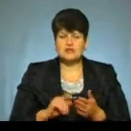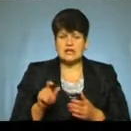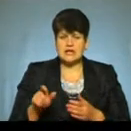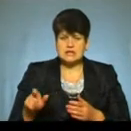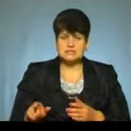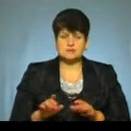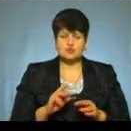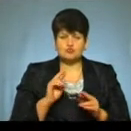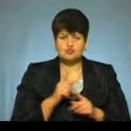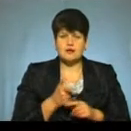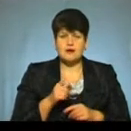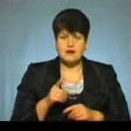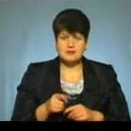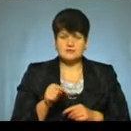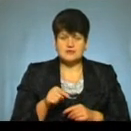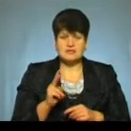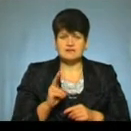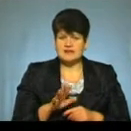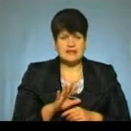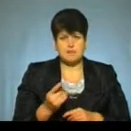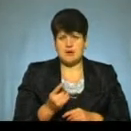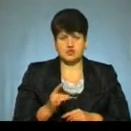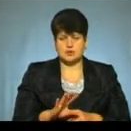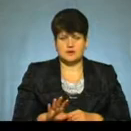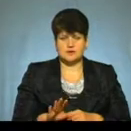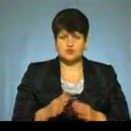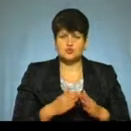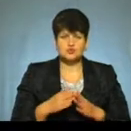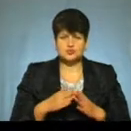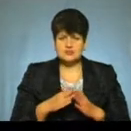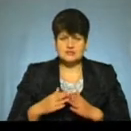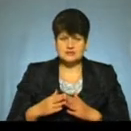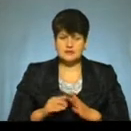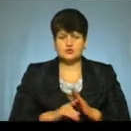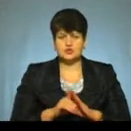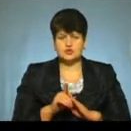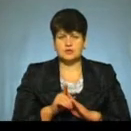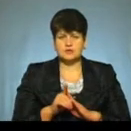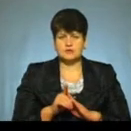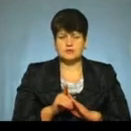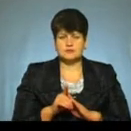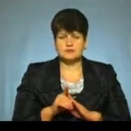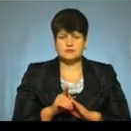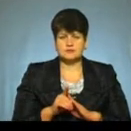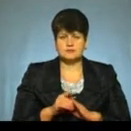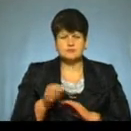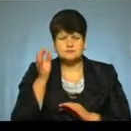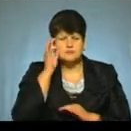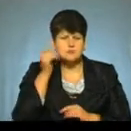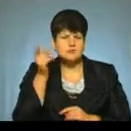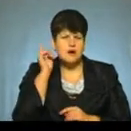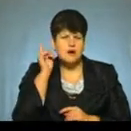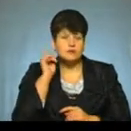отруєння газом у цій квартирі трапляється не вперше. Сусіди між собою стали, скажімо так, вести, згадувати, то дійсно